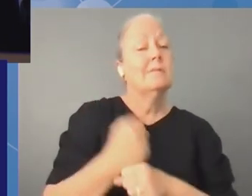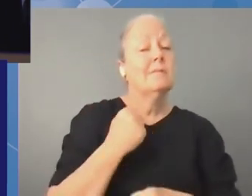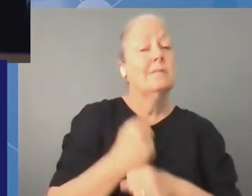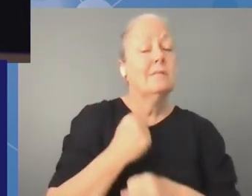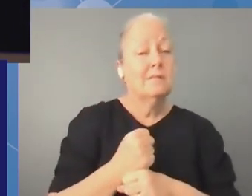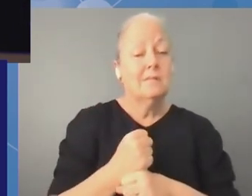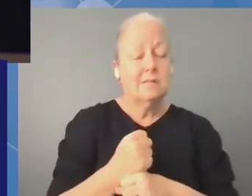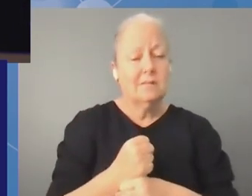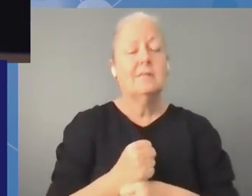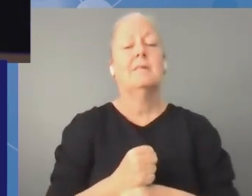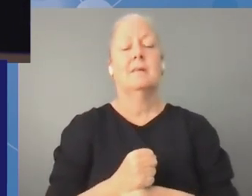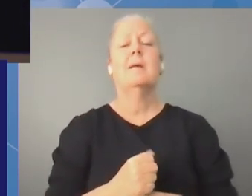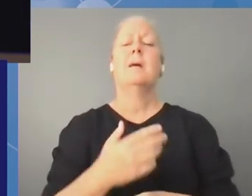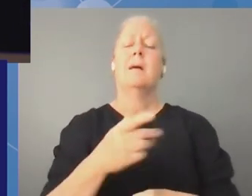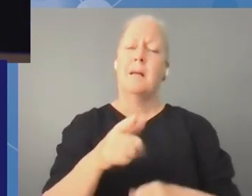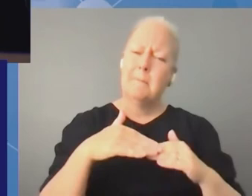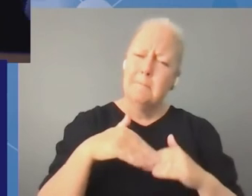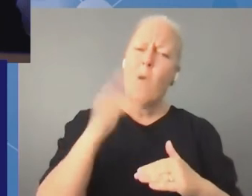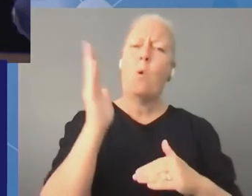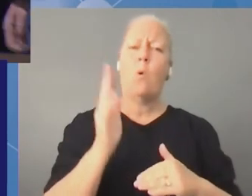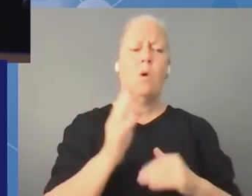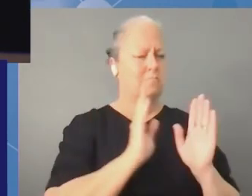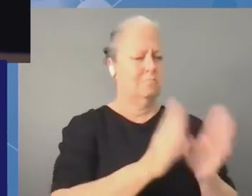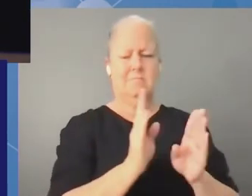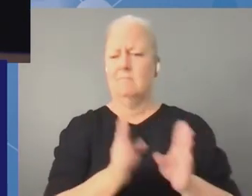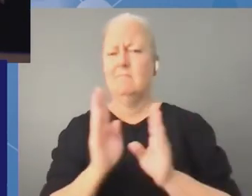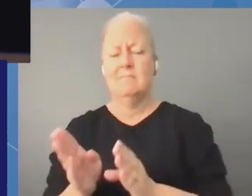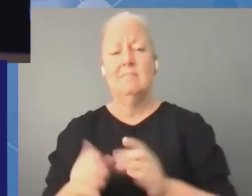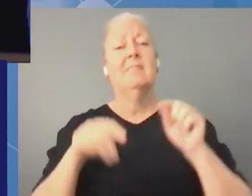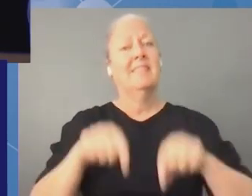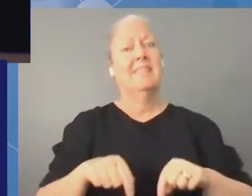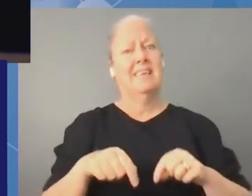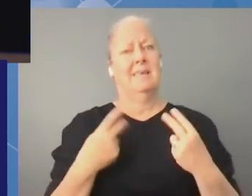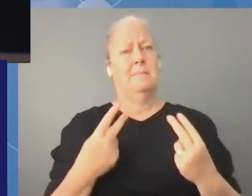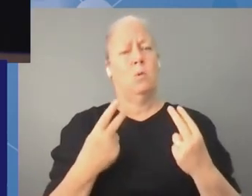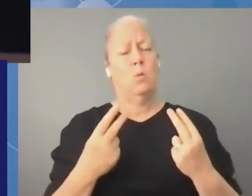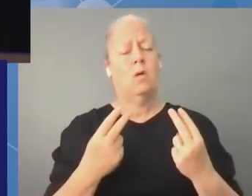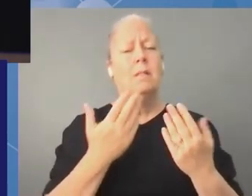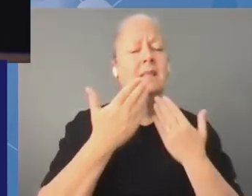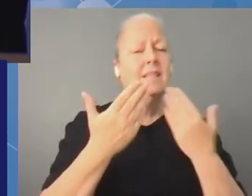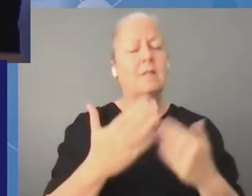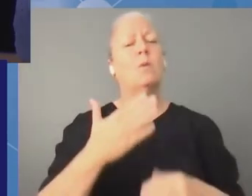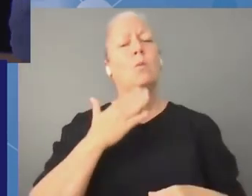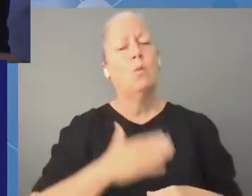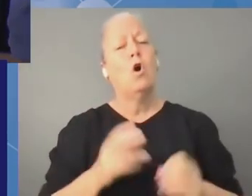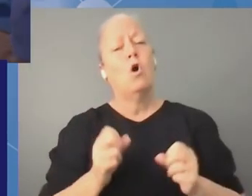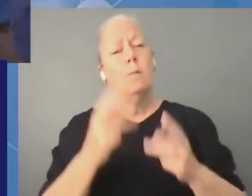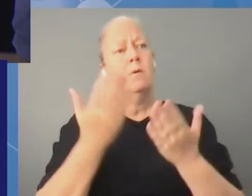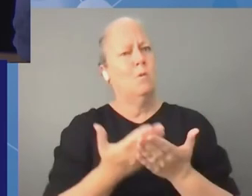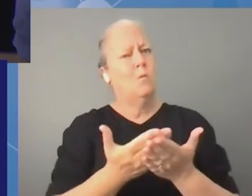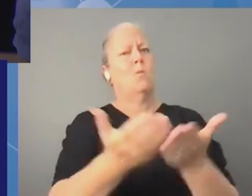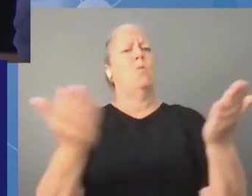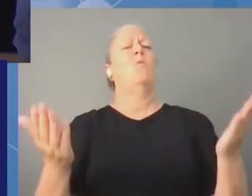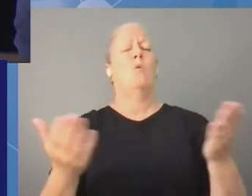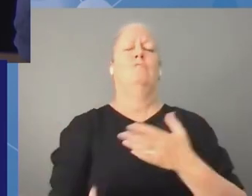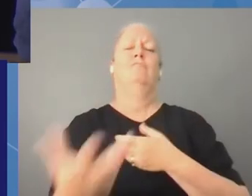的一个会议应该是给决策人创造一个机会的吧，是他们推荐自己的